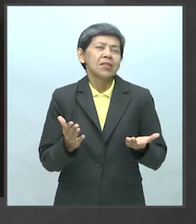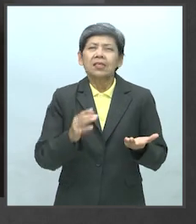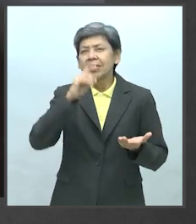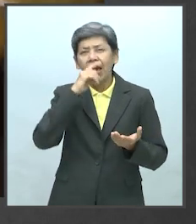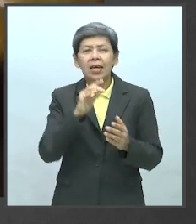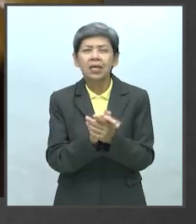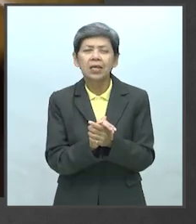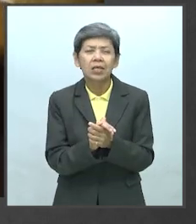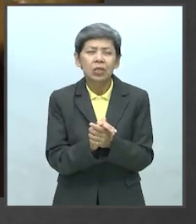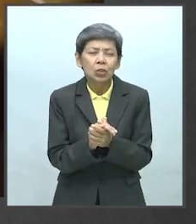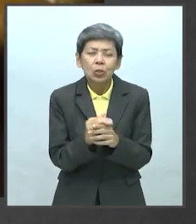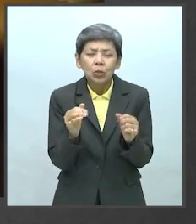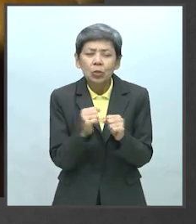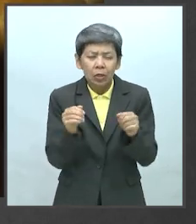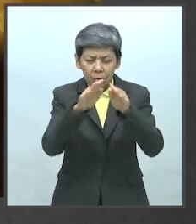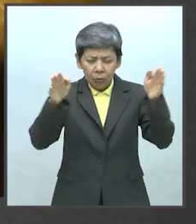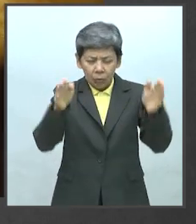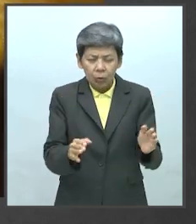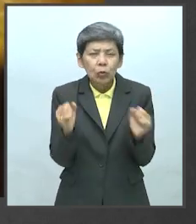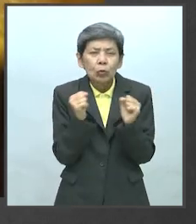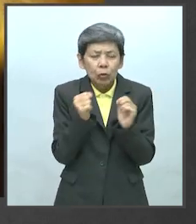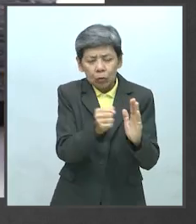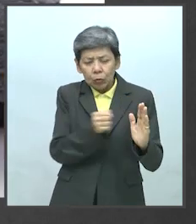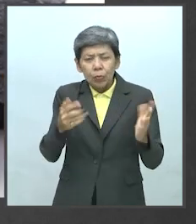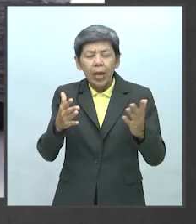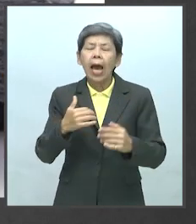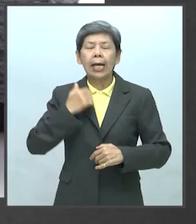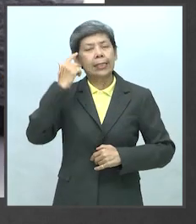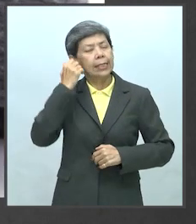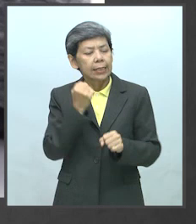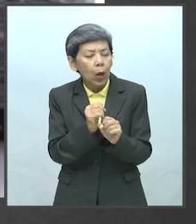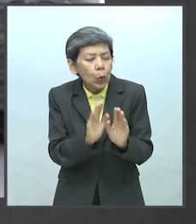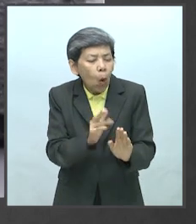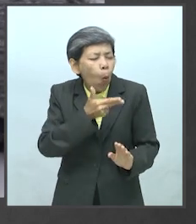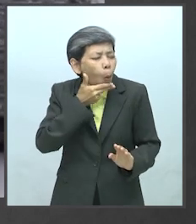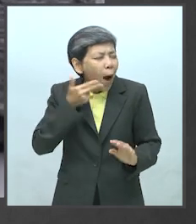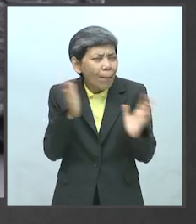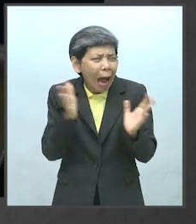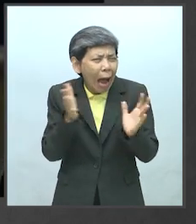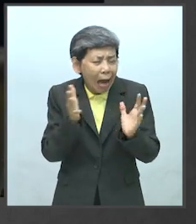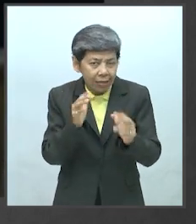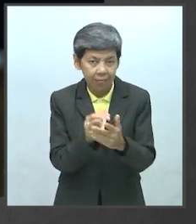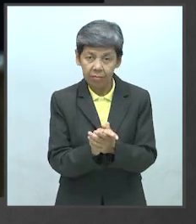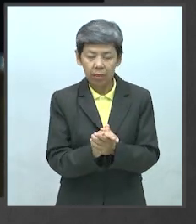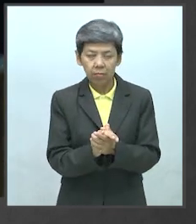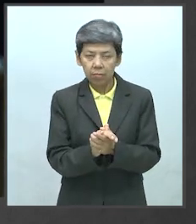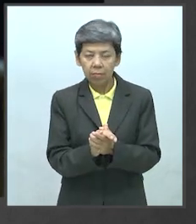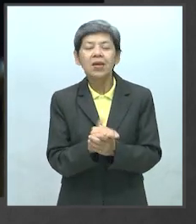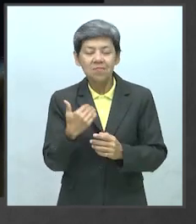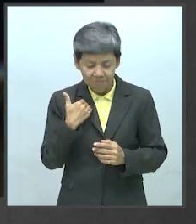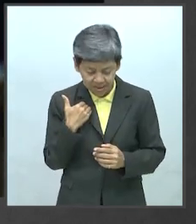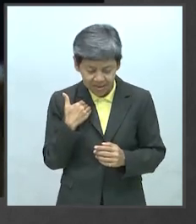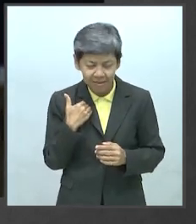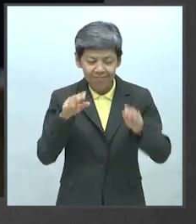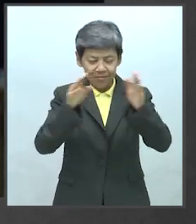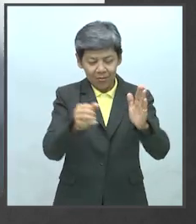ไม่ได้มี อุ ปกรณ์ถนอมอาหารใช่ฮะตู้เย็นอะไรก็ไม่มีก็ทำยังไงดีก็ต้องถนอมอาหารโดยการใส่น้ำตาลเยอะหน่อยแต่ปัจจุบันนี้คือ